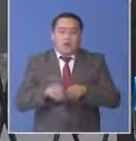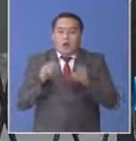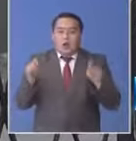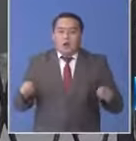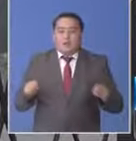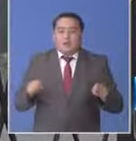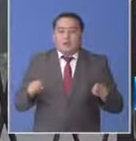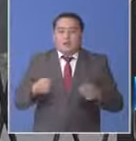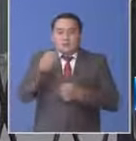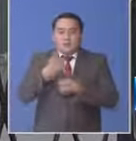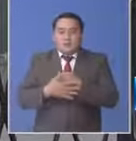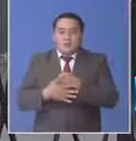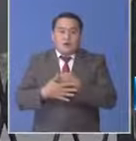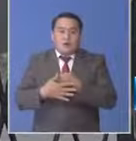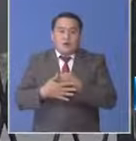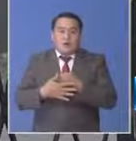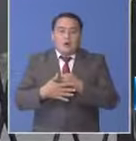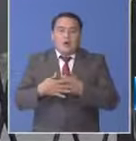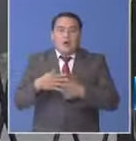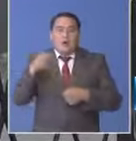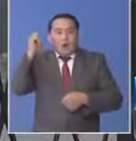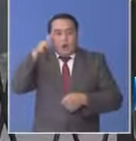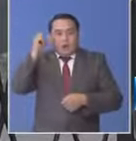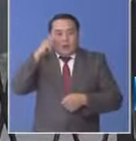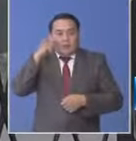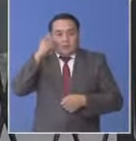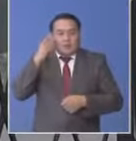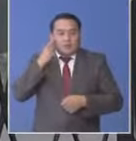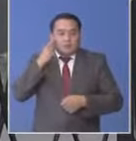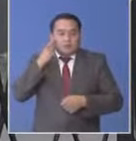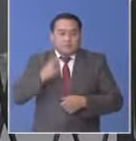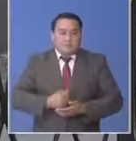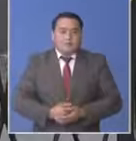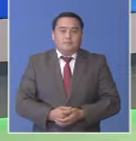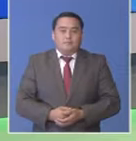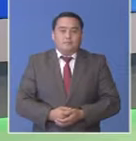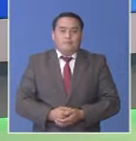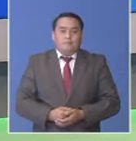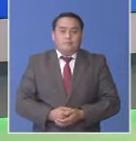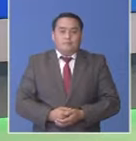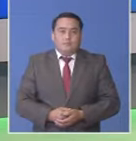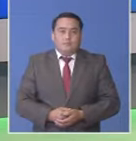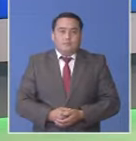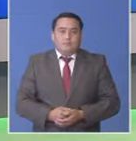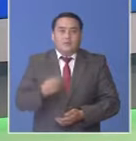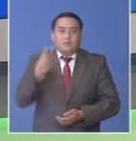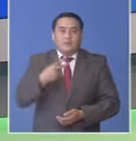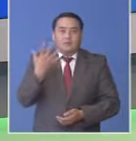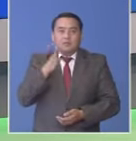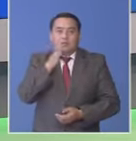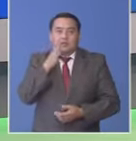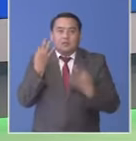свои двери центры ментальной арифметики в Карабулаке и поселке Балпахпи. К